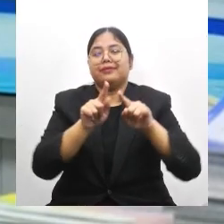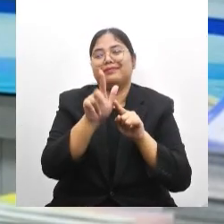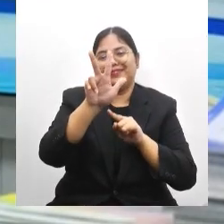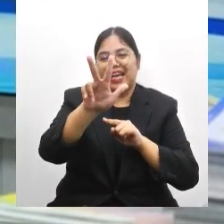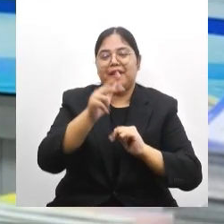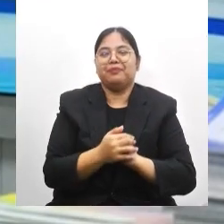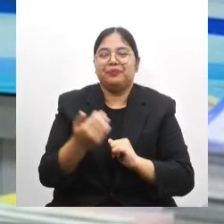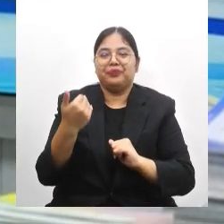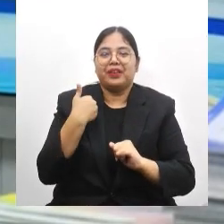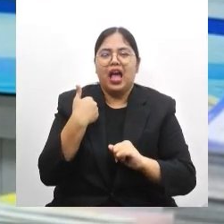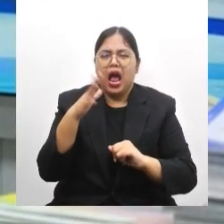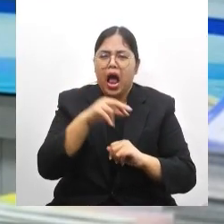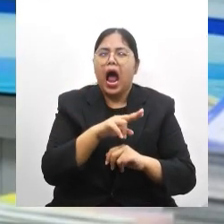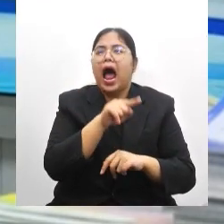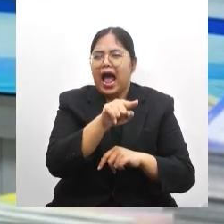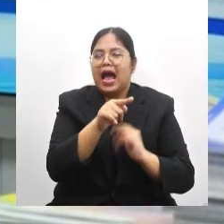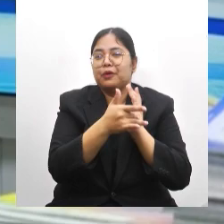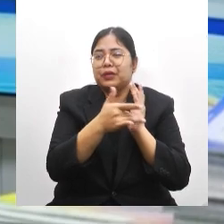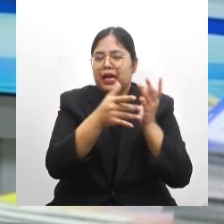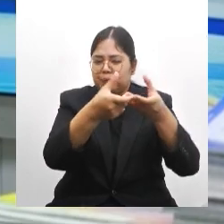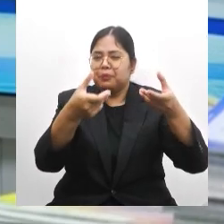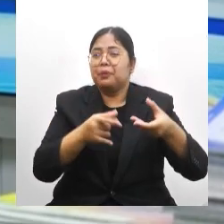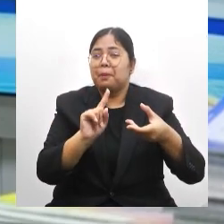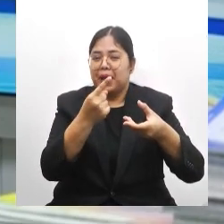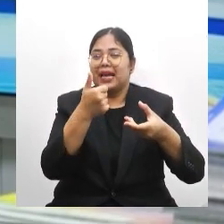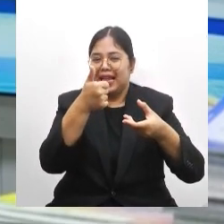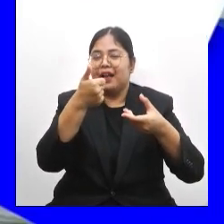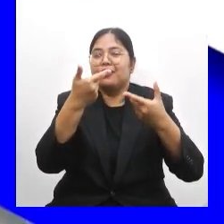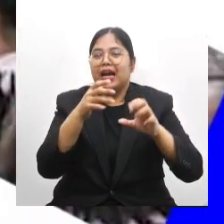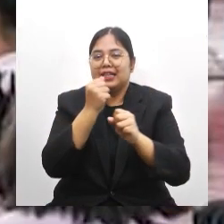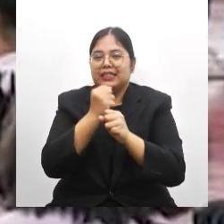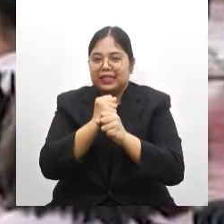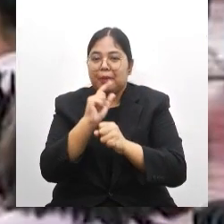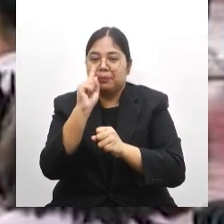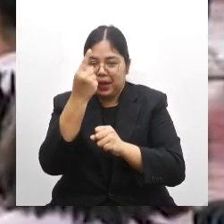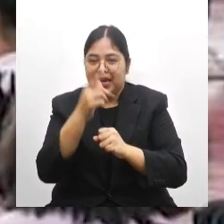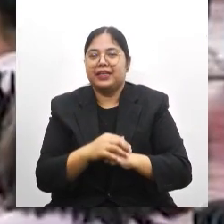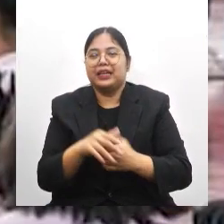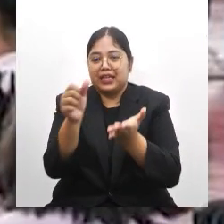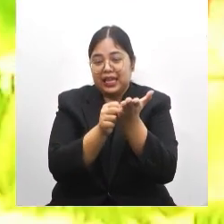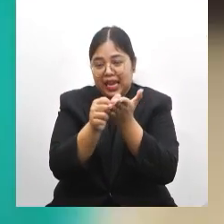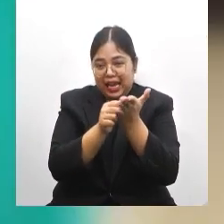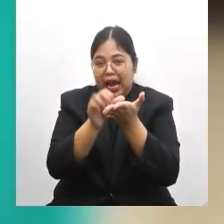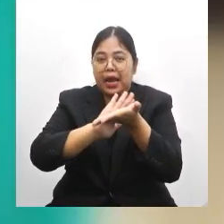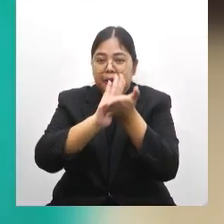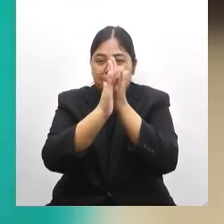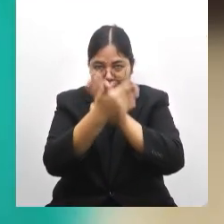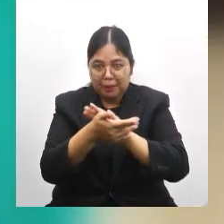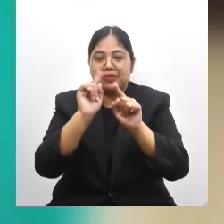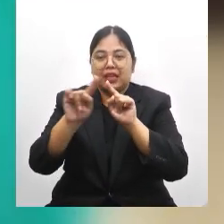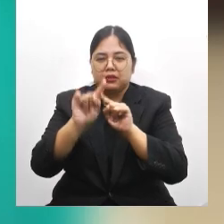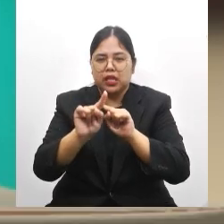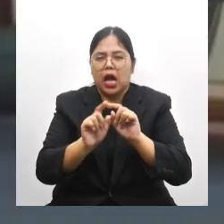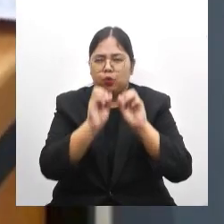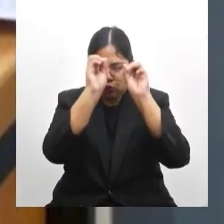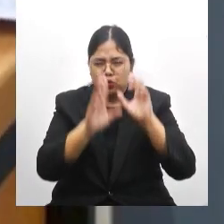rewrite การนำนวัตกรรมที่ได้มาปรับปรุงและแก้ไขเมื่อทดลองใช้การปรับปรุงแก้ไขครูผู้สอนต้องทำด้วยความมาน